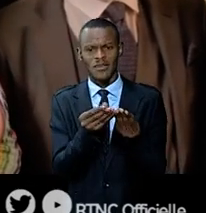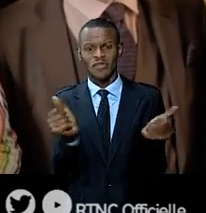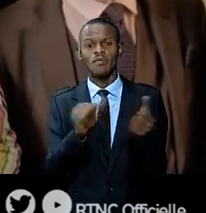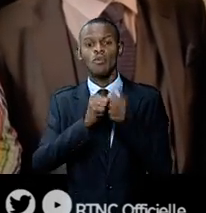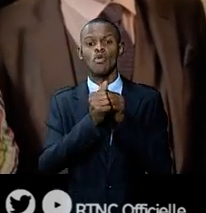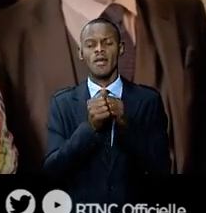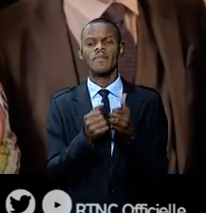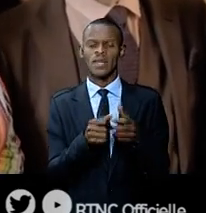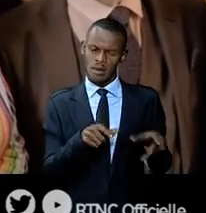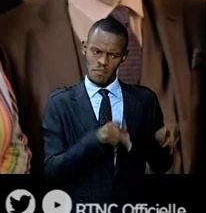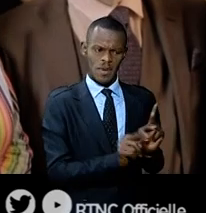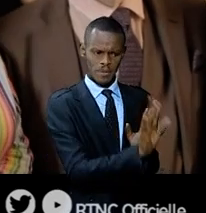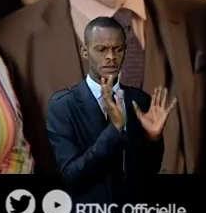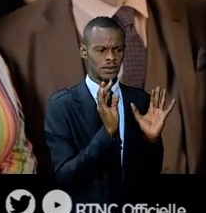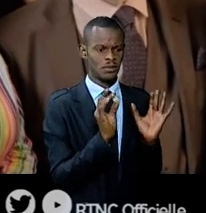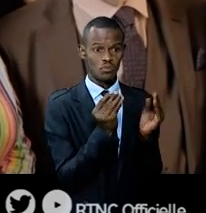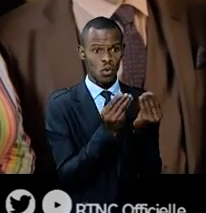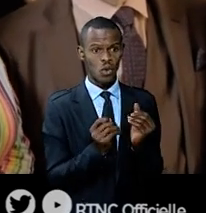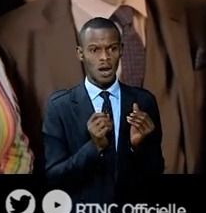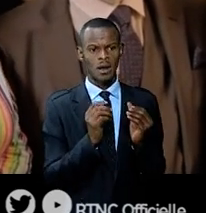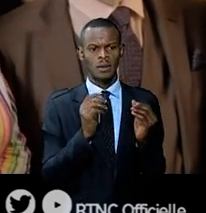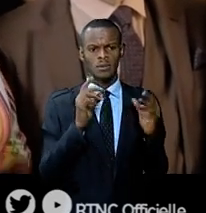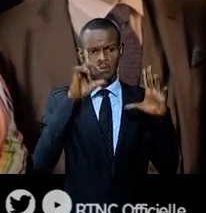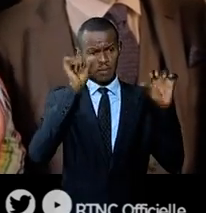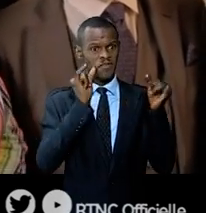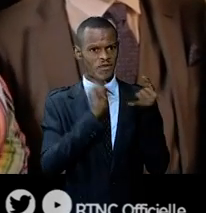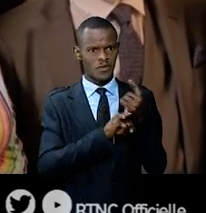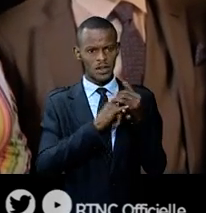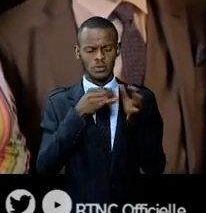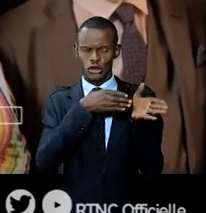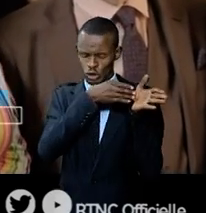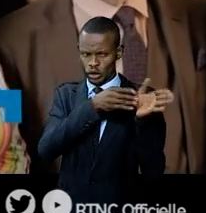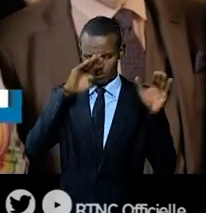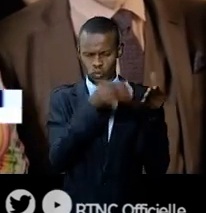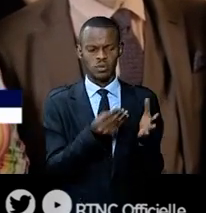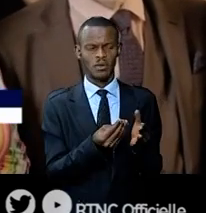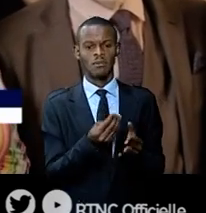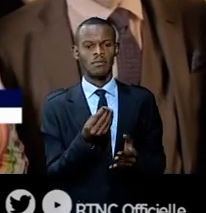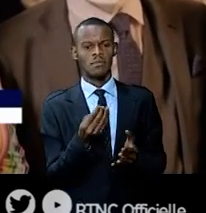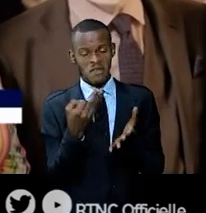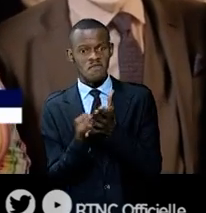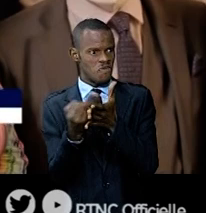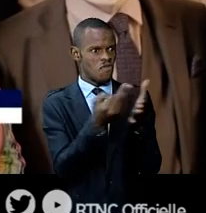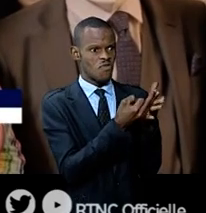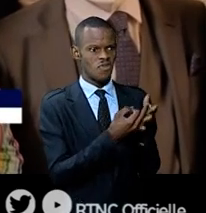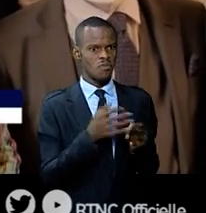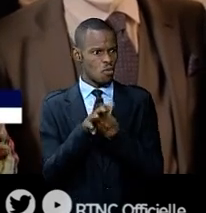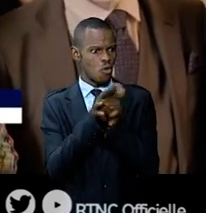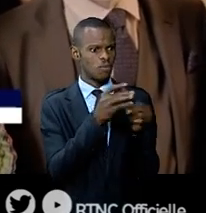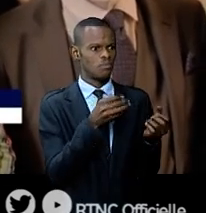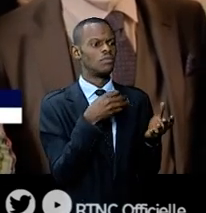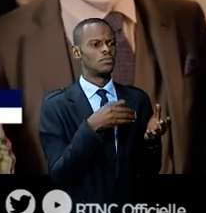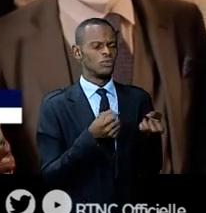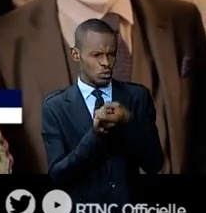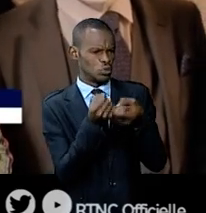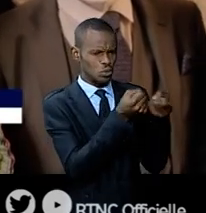parce qu'il y a une personnalité de notre pays qui s'est engagée dans cette démarche, mais nous sommes